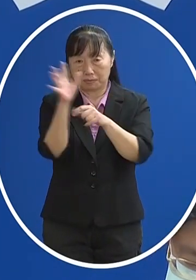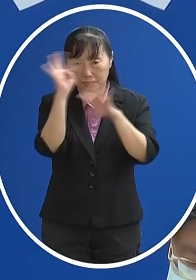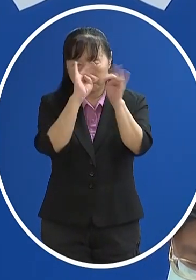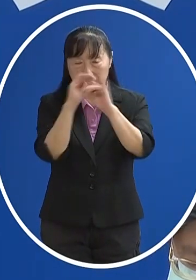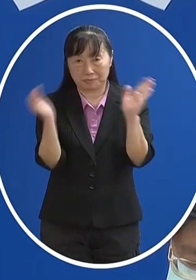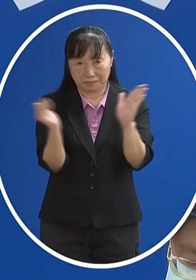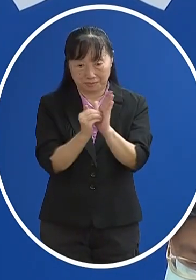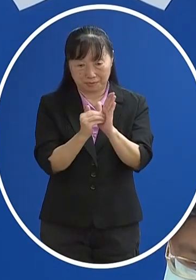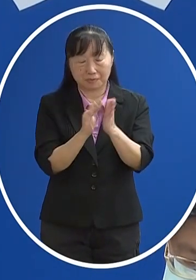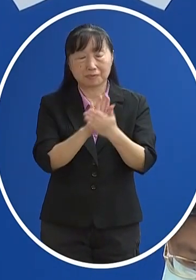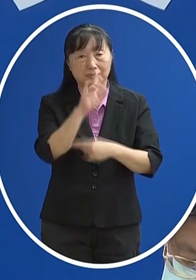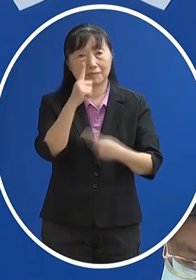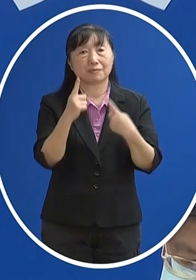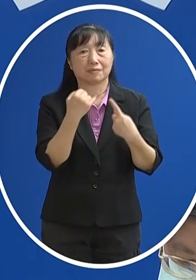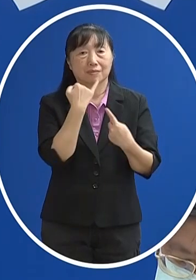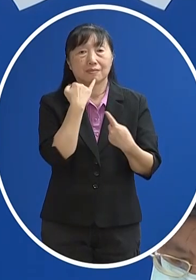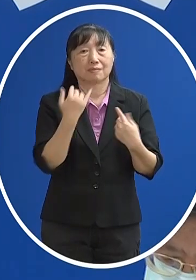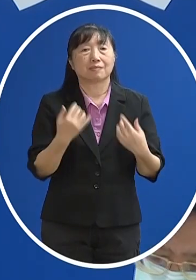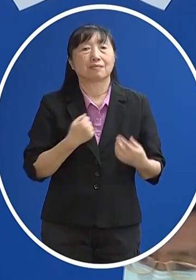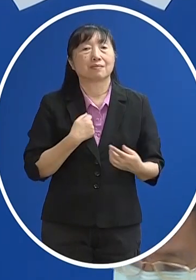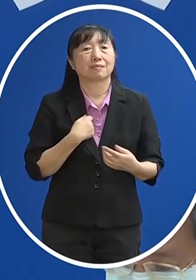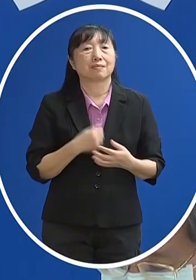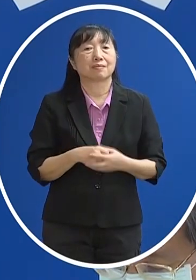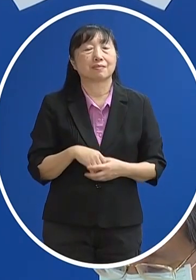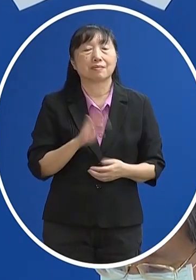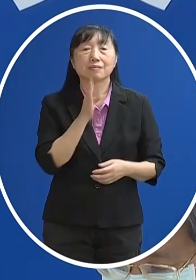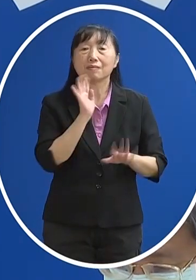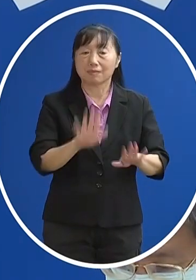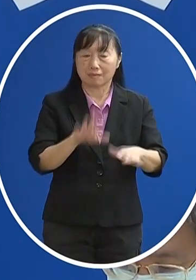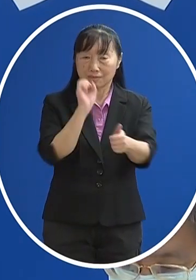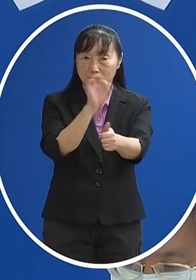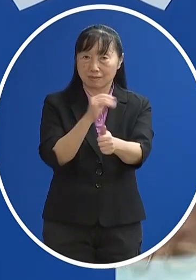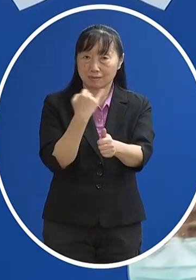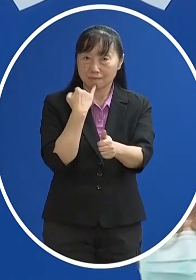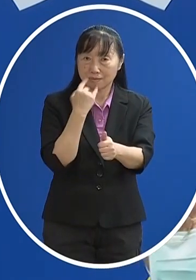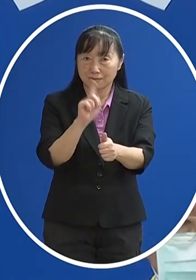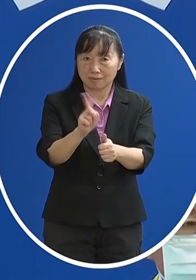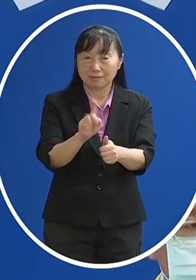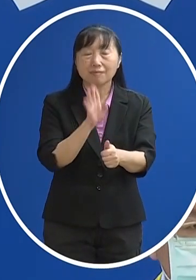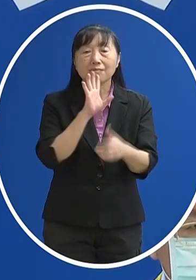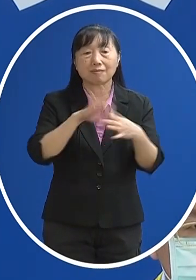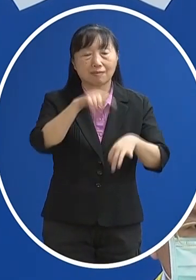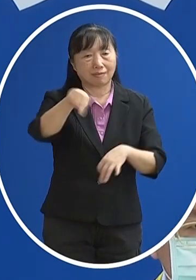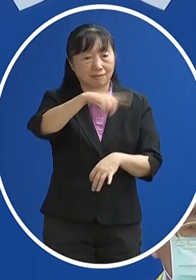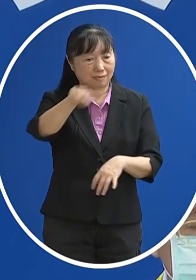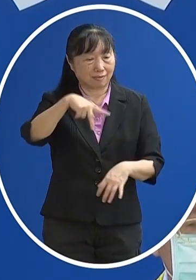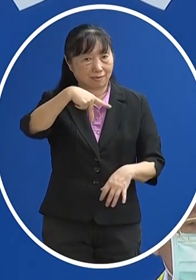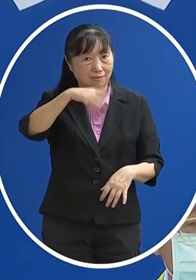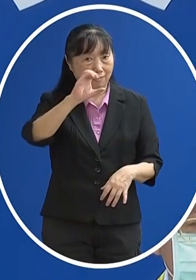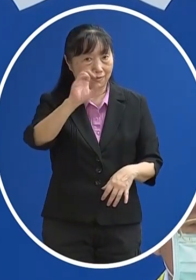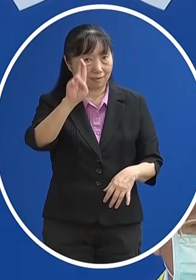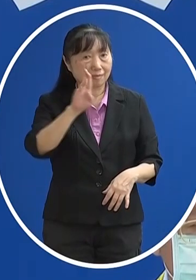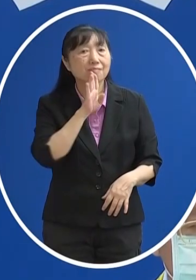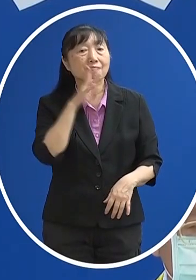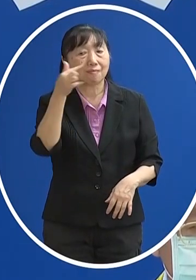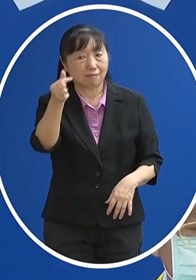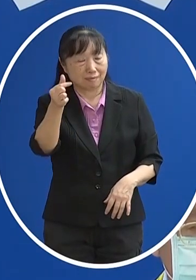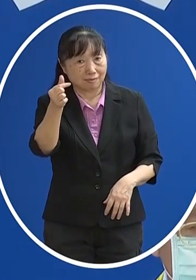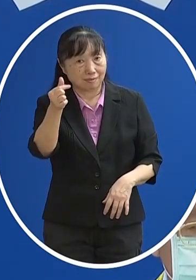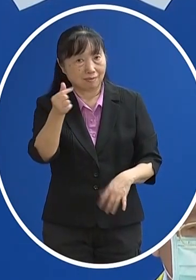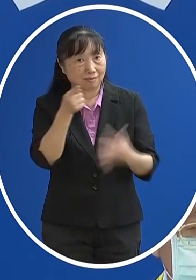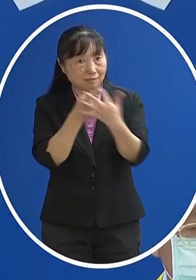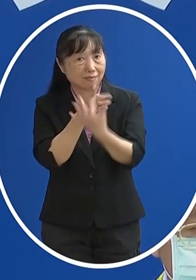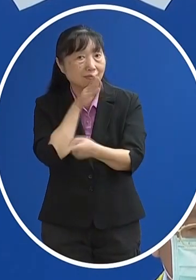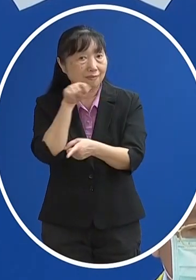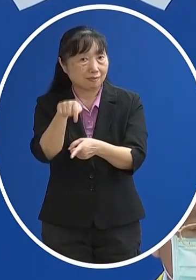该就会有一个结果。那这边可以提供给大家的是说，因为他们都是 PCR 检验阳性嘛，所以我们有